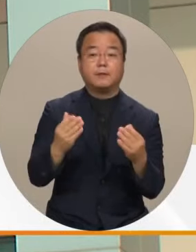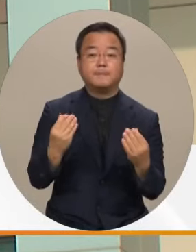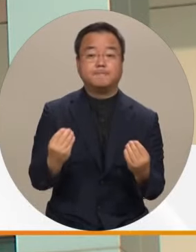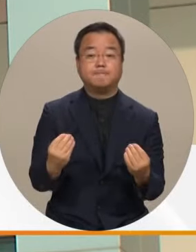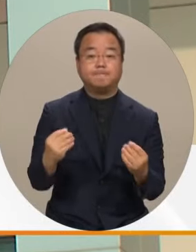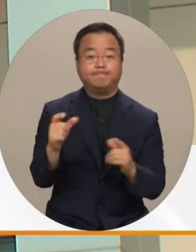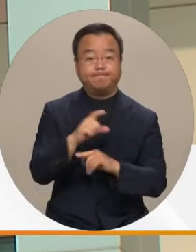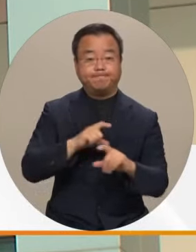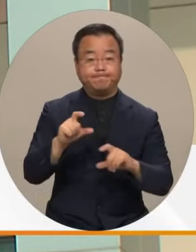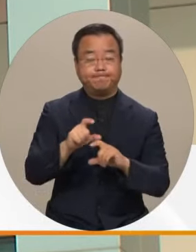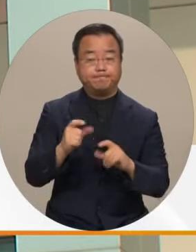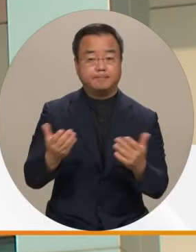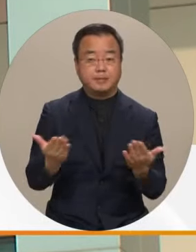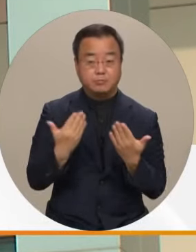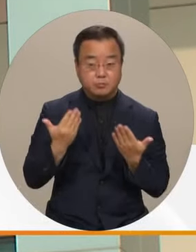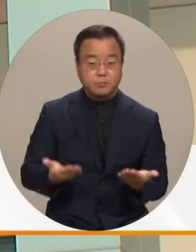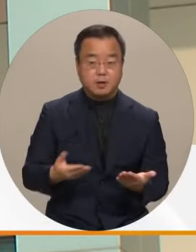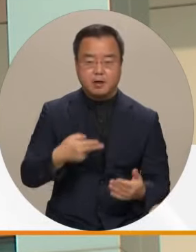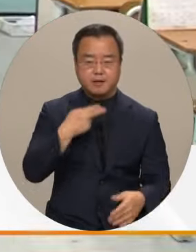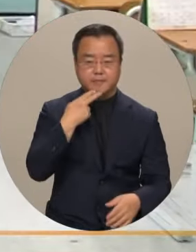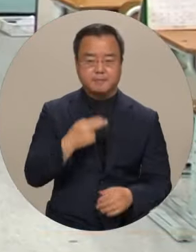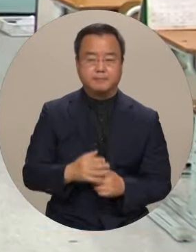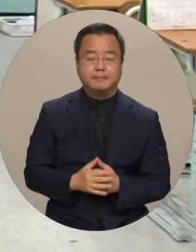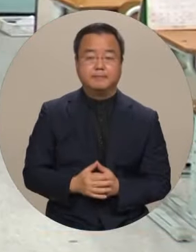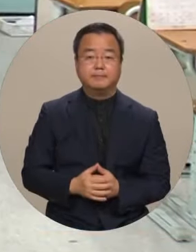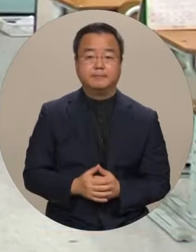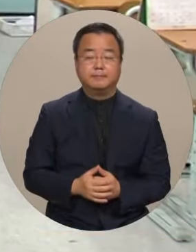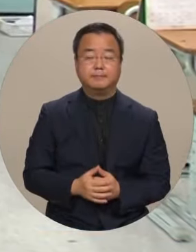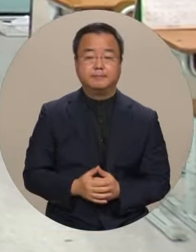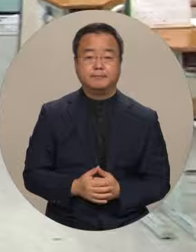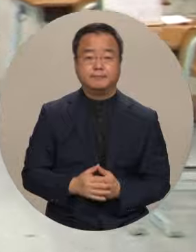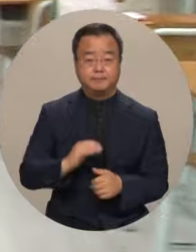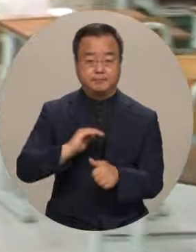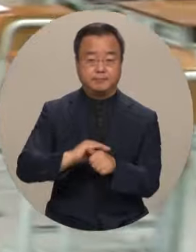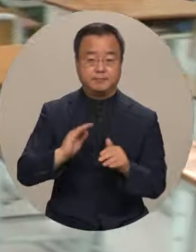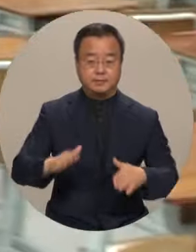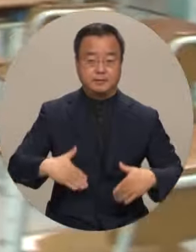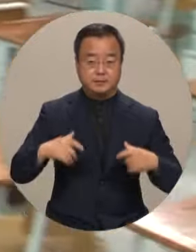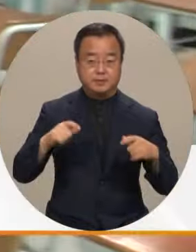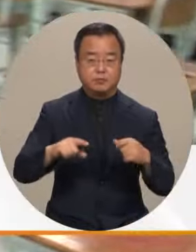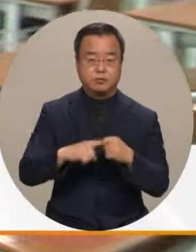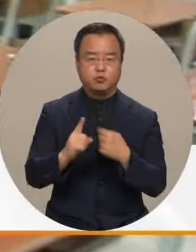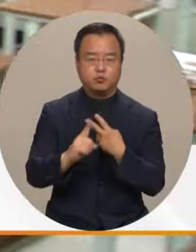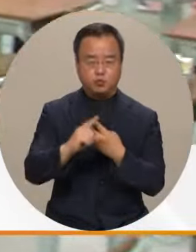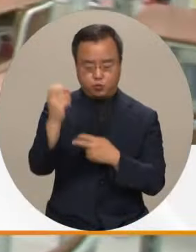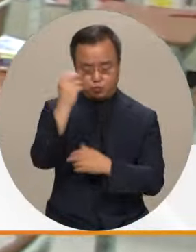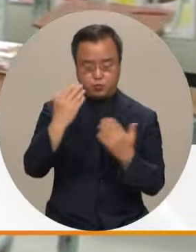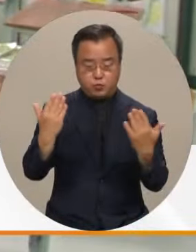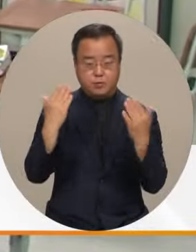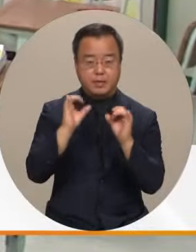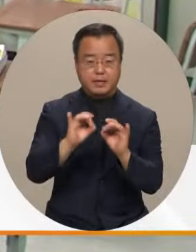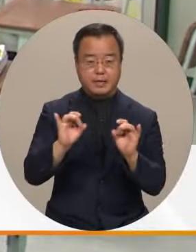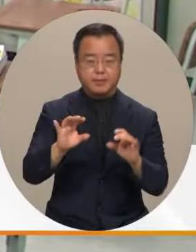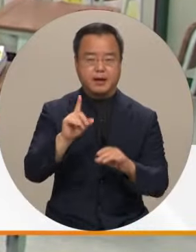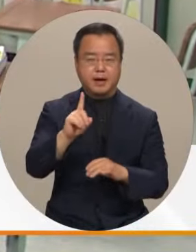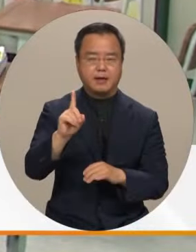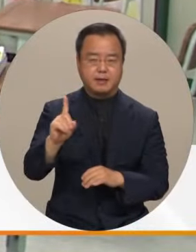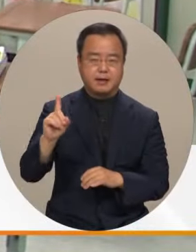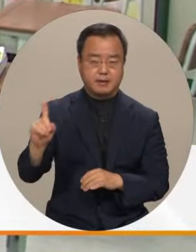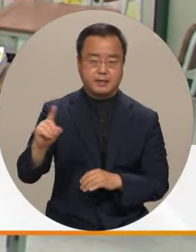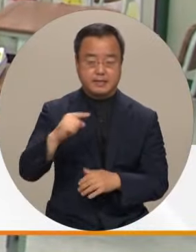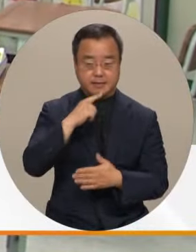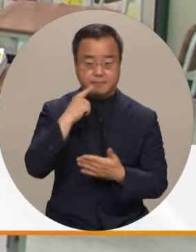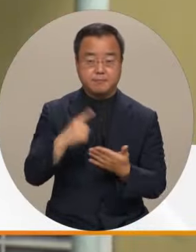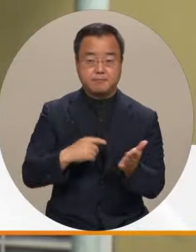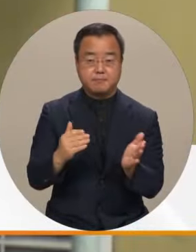추가 휴업은 없이 진행을 하는 것 같습니다 경남 지역에선 오늘 기준 초중고등학교 각 한곳씩 시설 피해를 입었는데